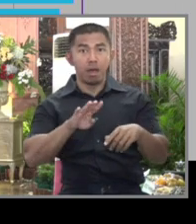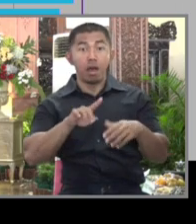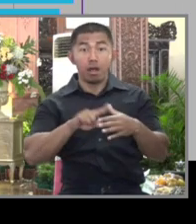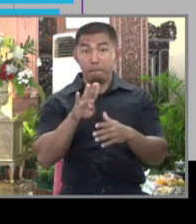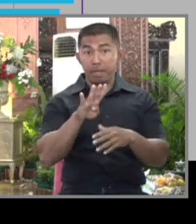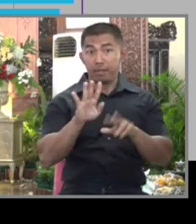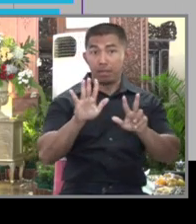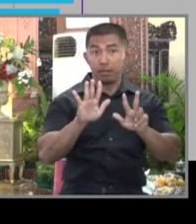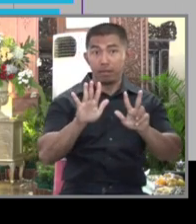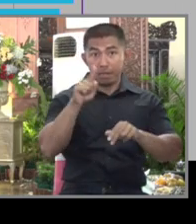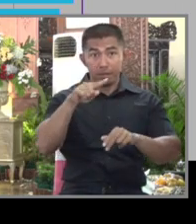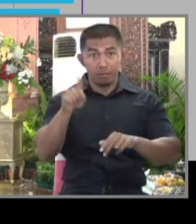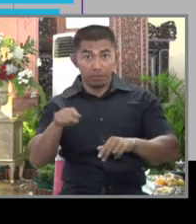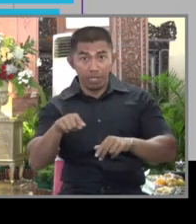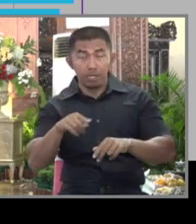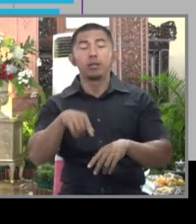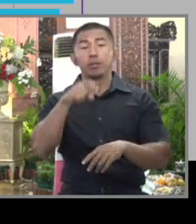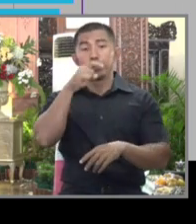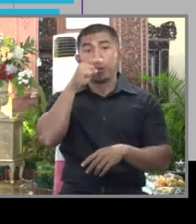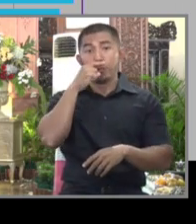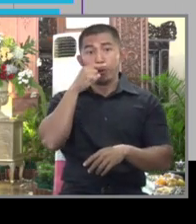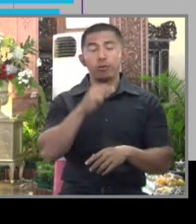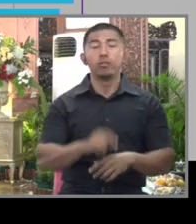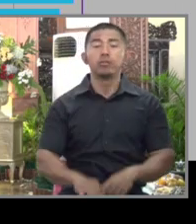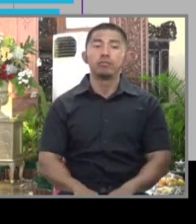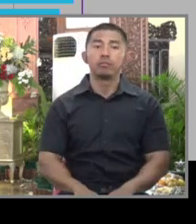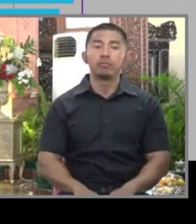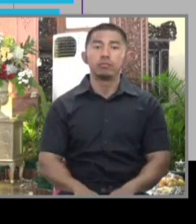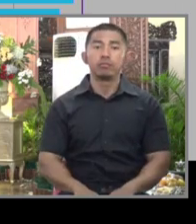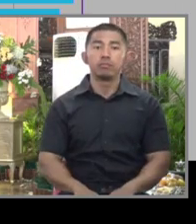49,85% adalah laki-laki dan